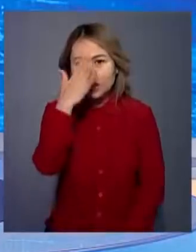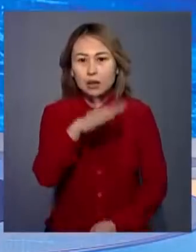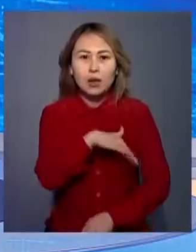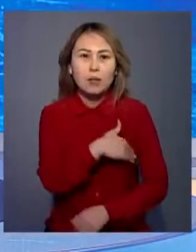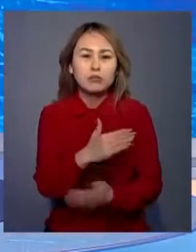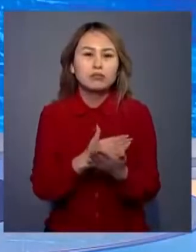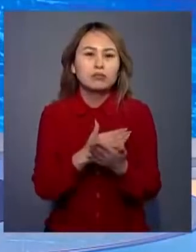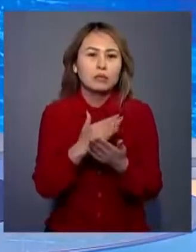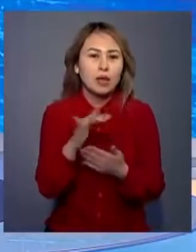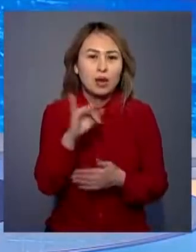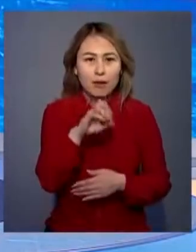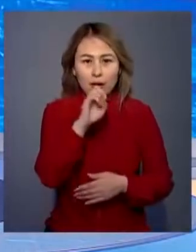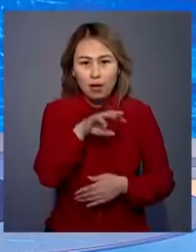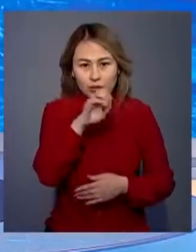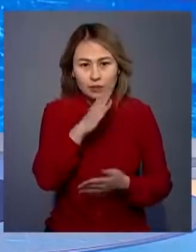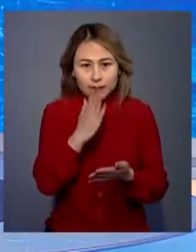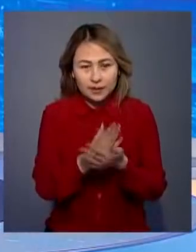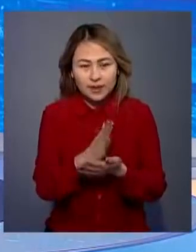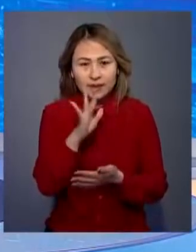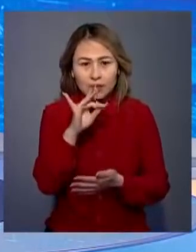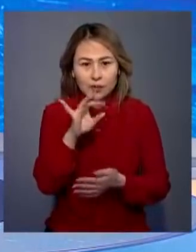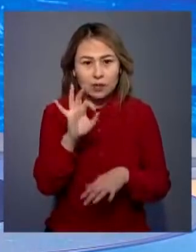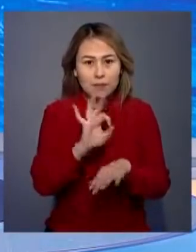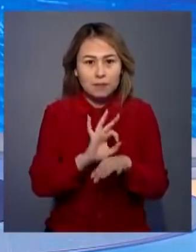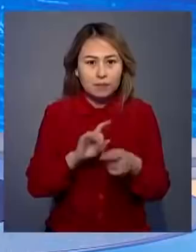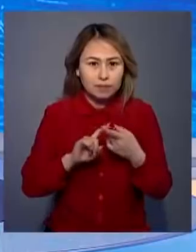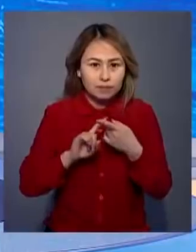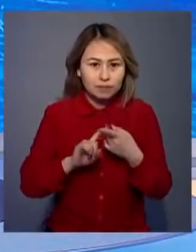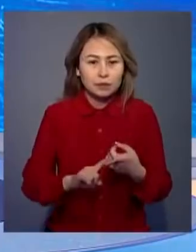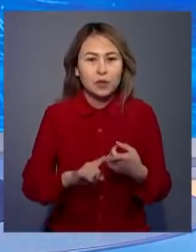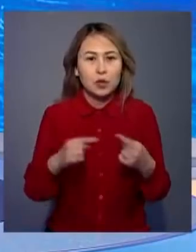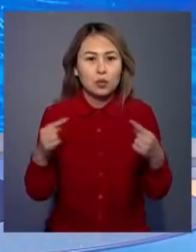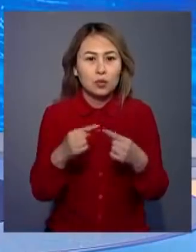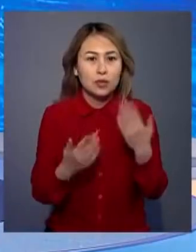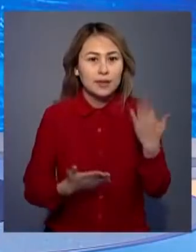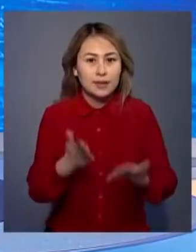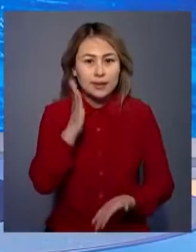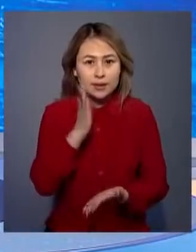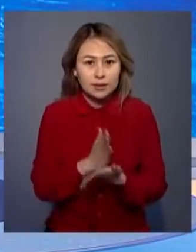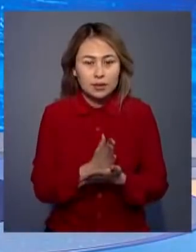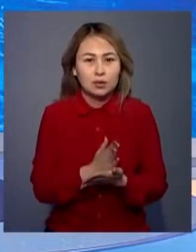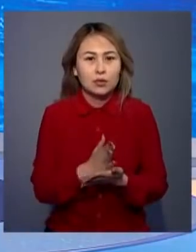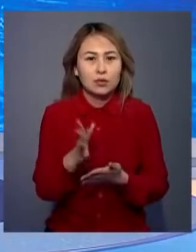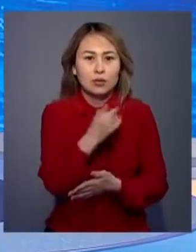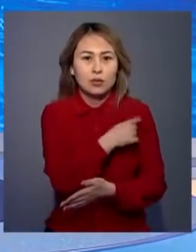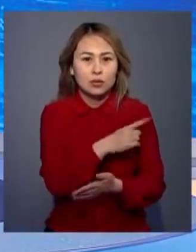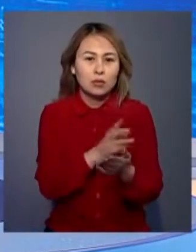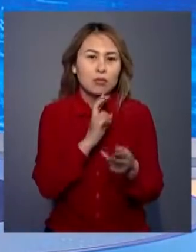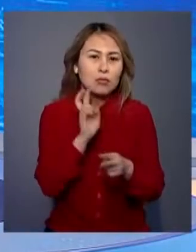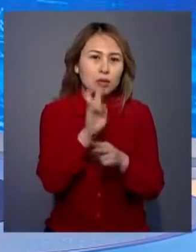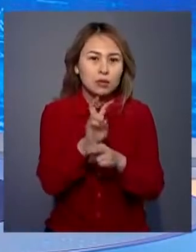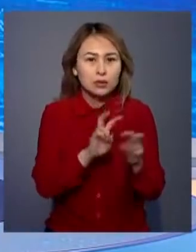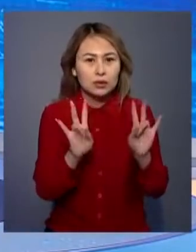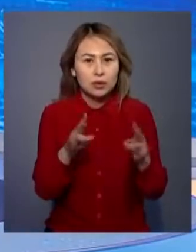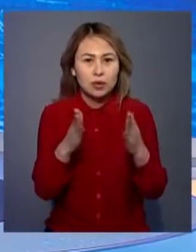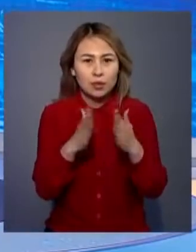температура көтеріліп, жөтел пайда болса, яғни вирустық инфекцияның белгілері анықталса, медициналық мекемелерге жүгірудің қажеті жоқ.